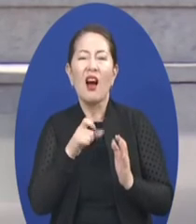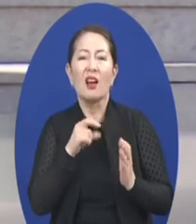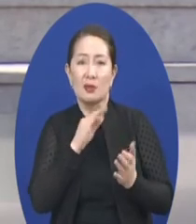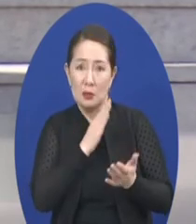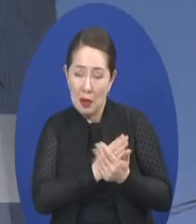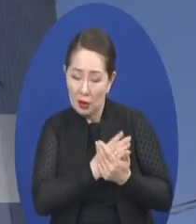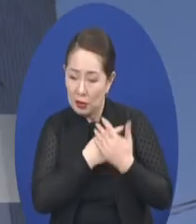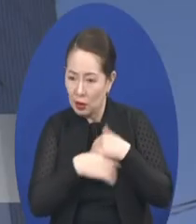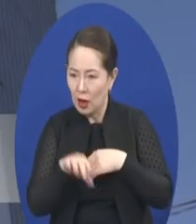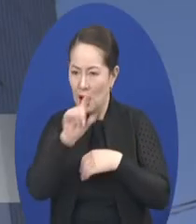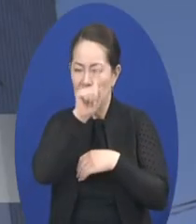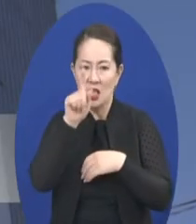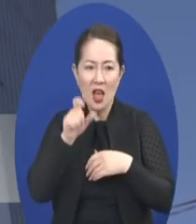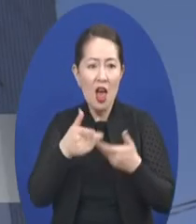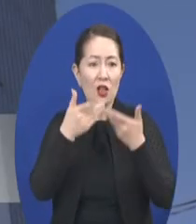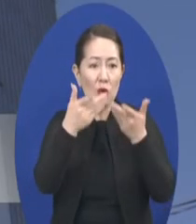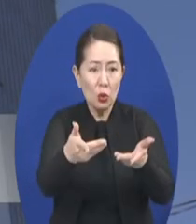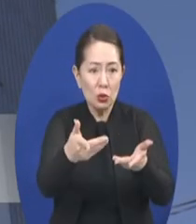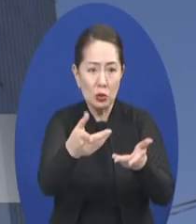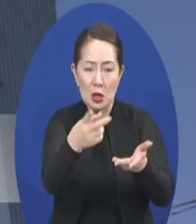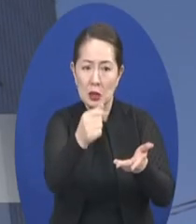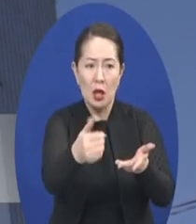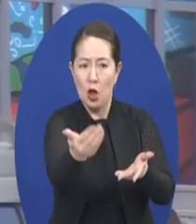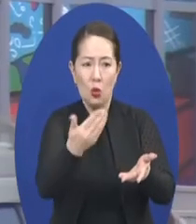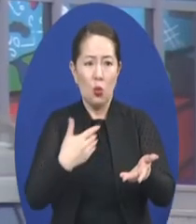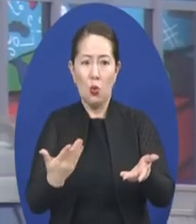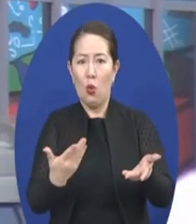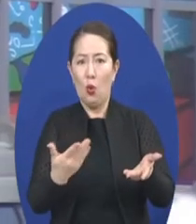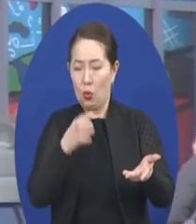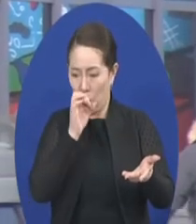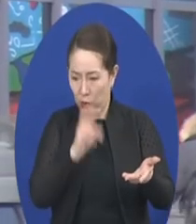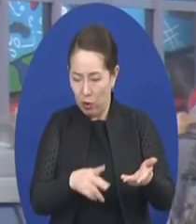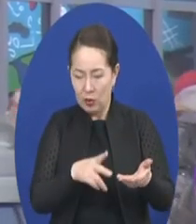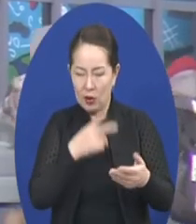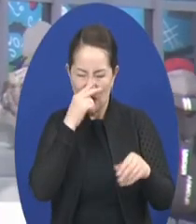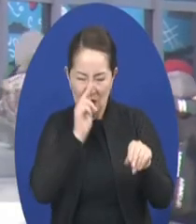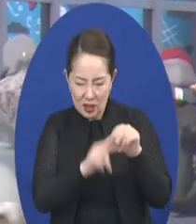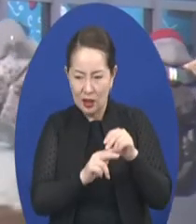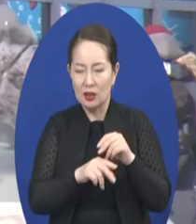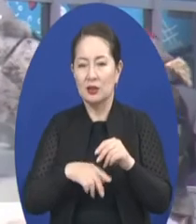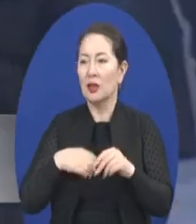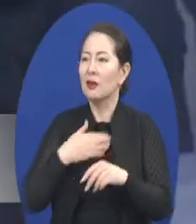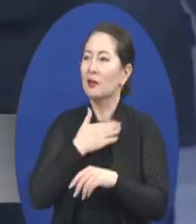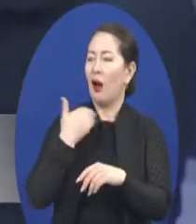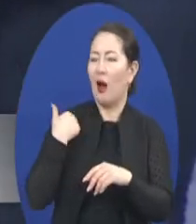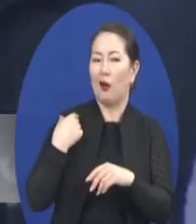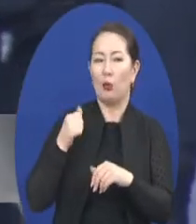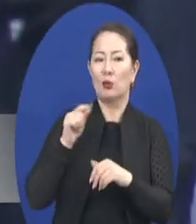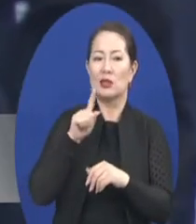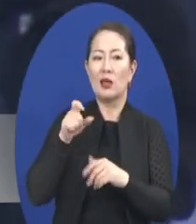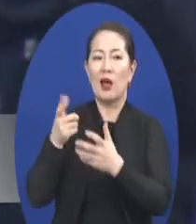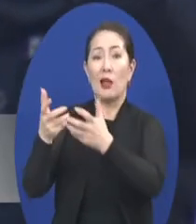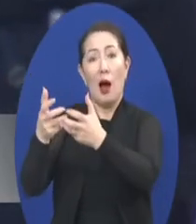нэгжүүдтэй хариуцлага тооцож, албан тушаалын давуу байдлыг ашиглан зээл авсан, зориултын бусаар ашигласан тохиолдолд